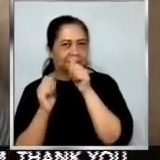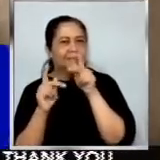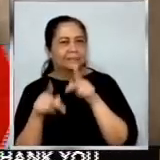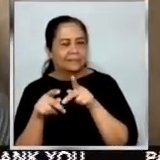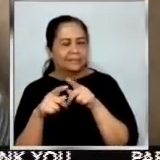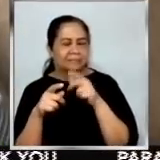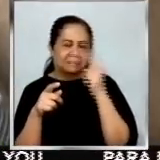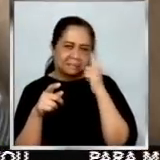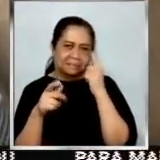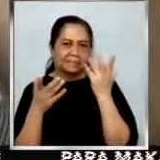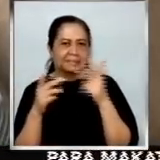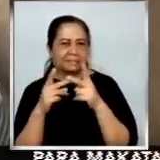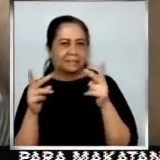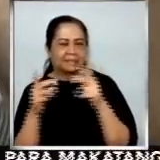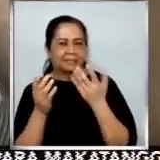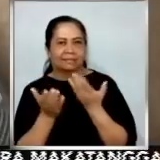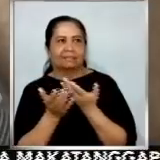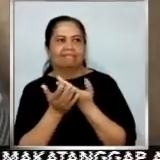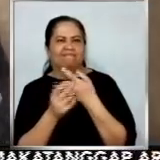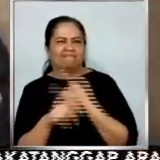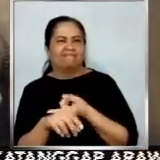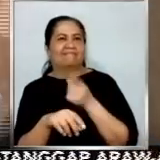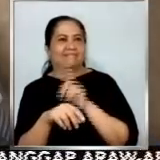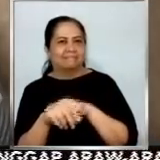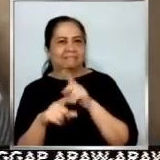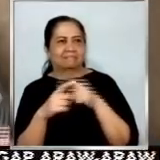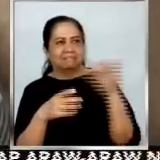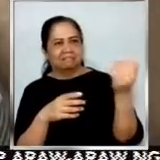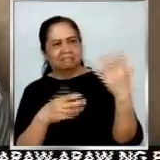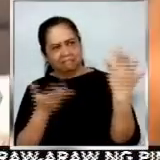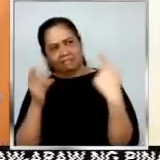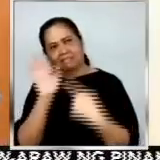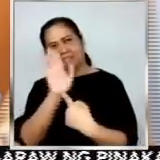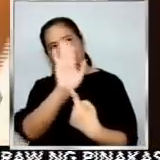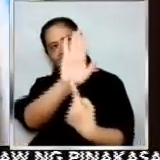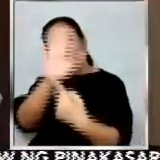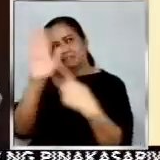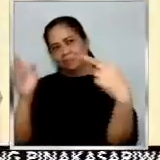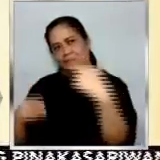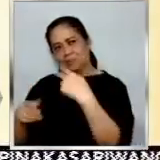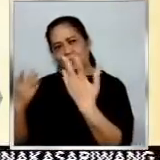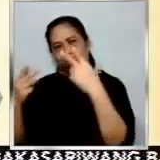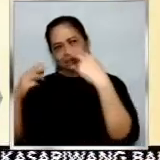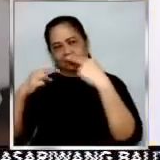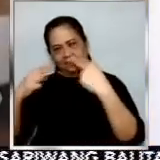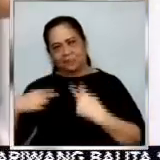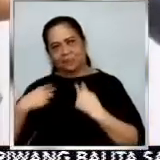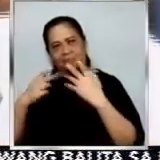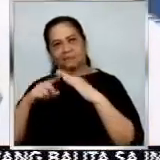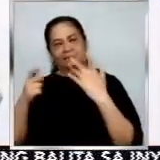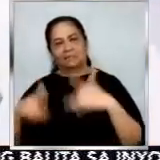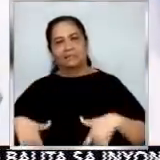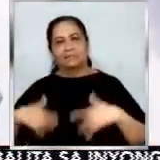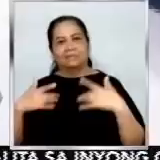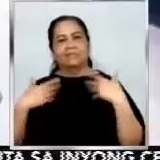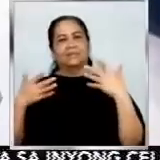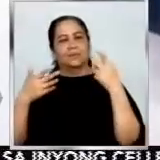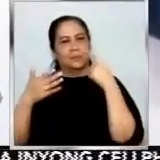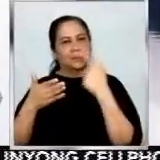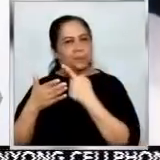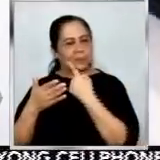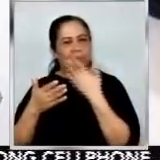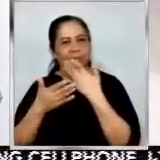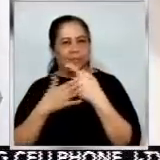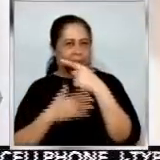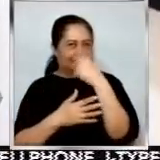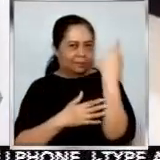So it's very rare that I would take someone around to see where I live. Malamig sa mata ang disenyo ng condo unit. Black,